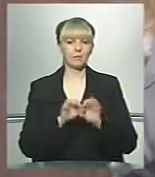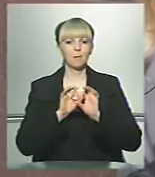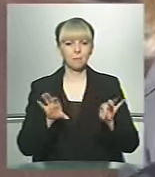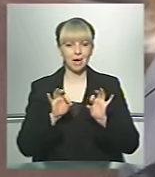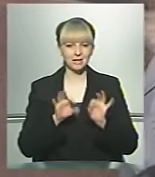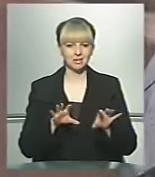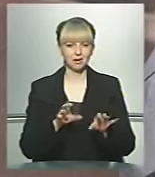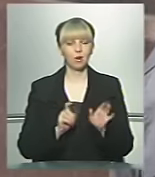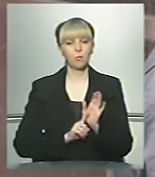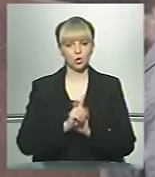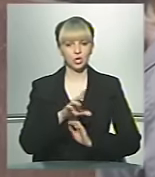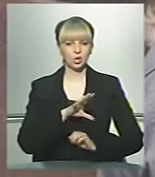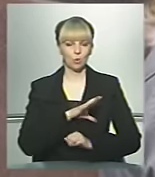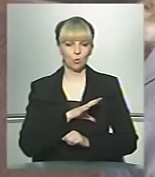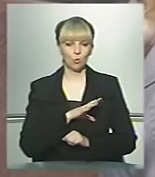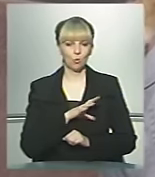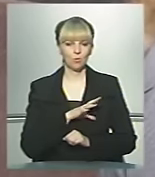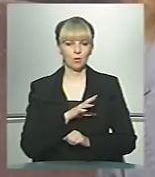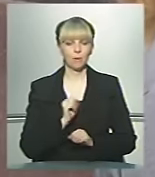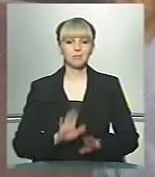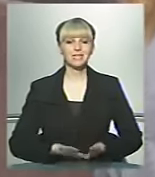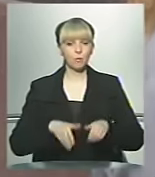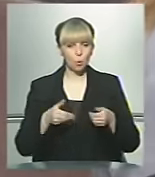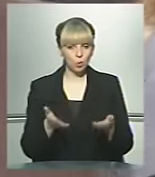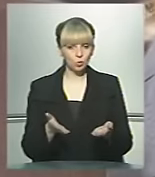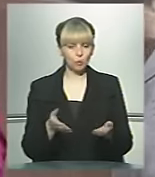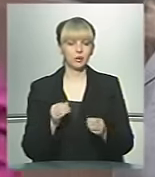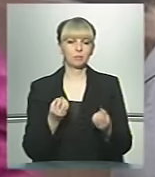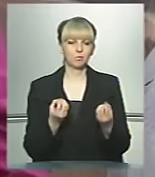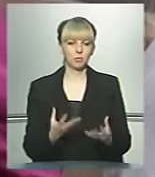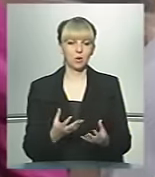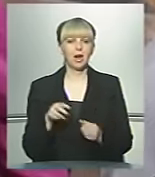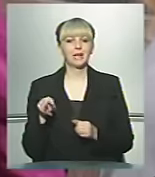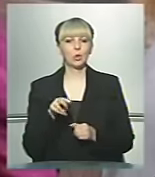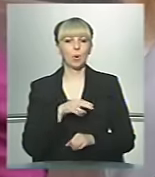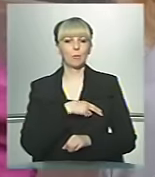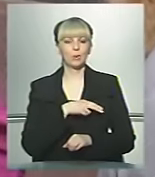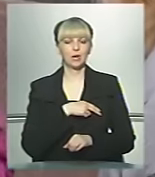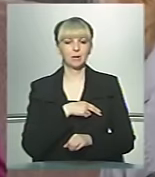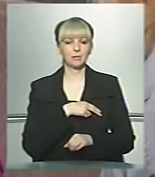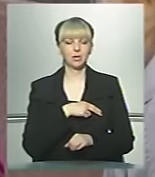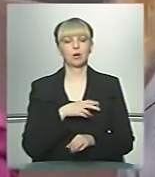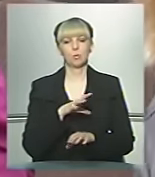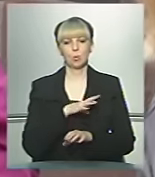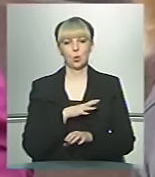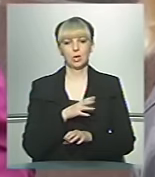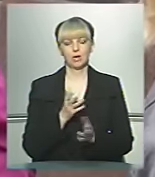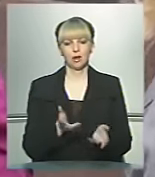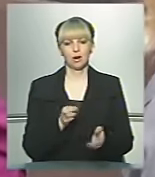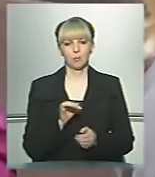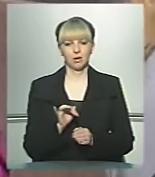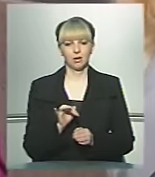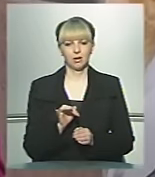Але початок був саме якби запропоновано, і просто лауреатки премії імені Кобилянської були